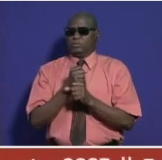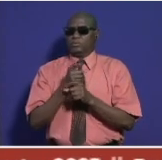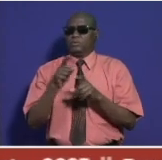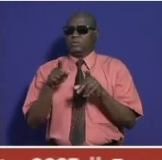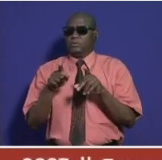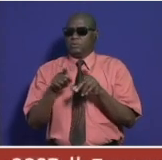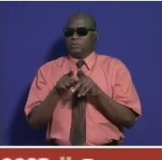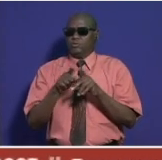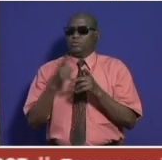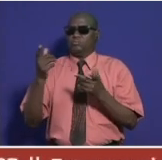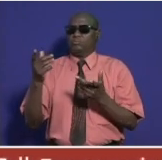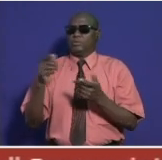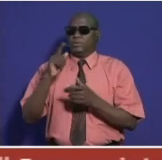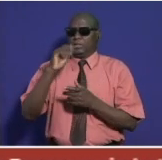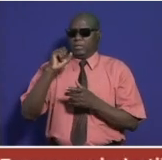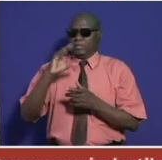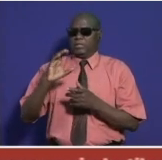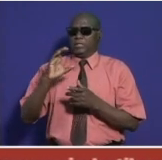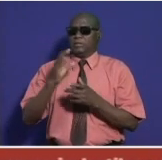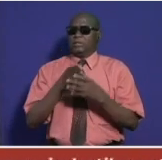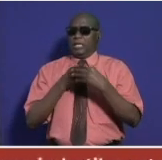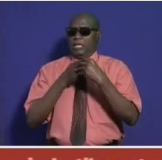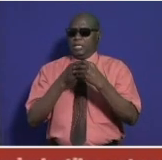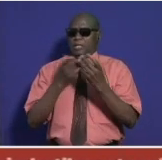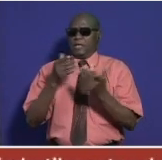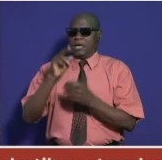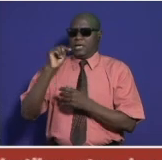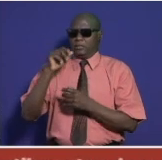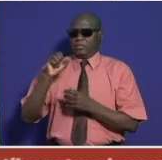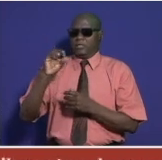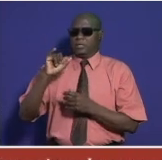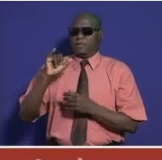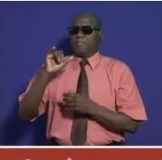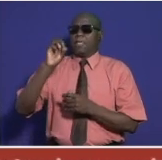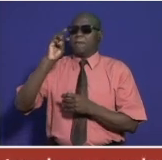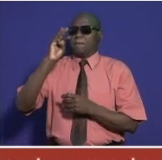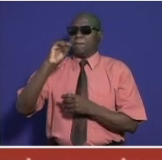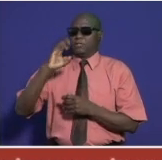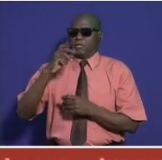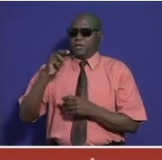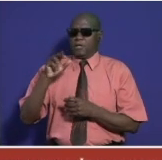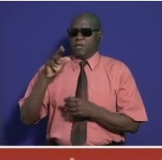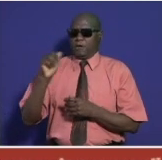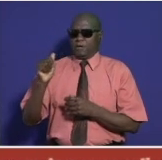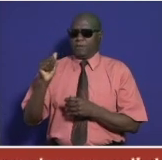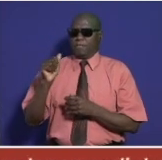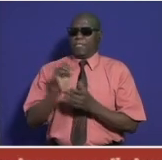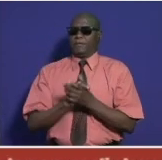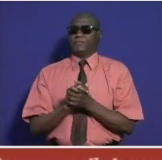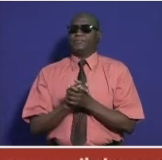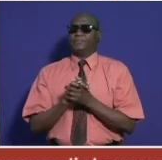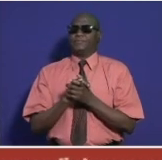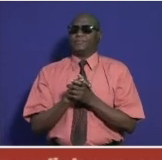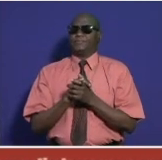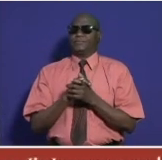tume ya kuajiri walimu nchini TSC na mishahara, katibu mkuu wa chama cha walimu nchini wa shule za upili na taasisi za